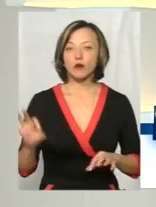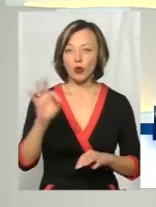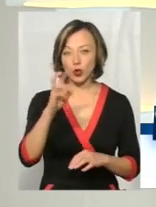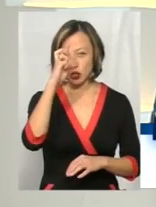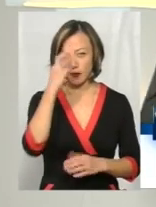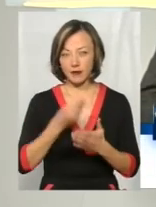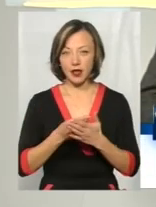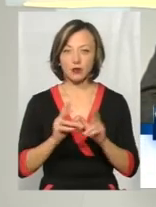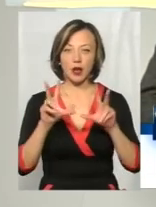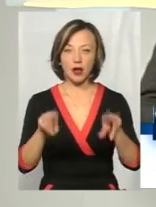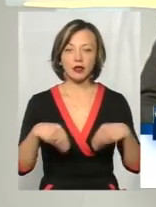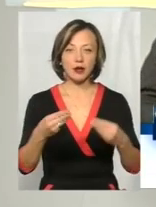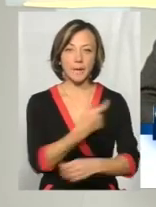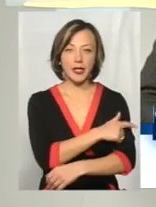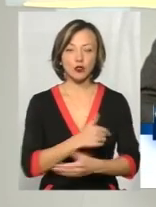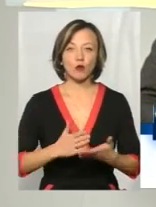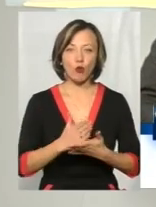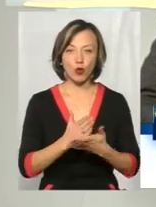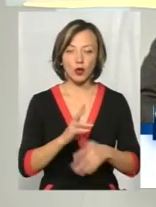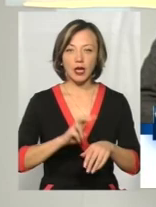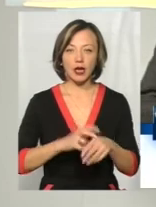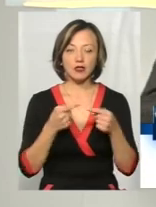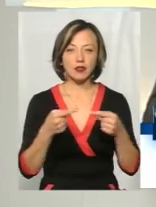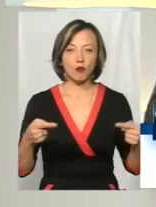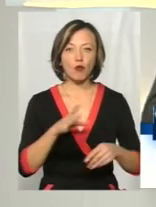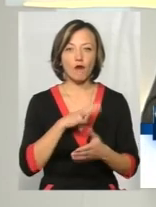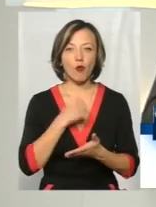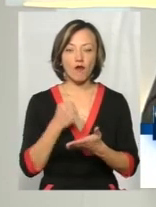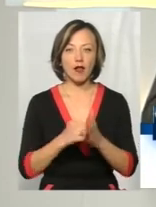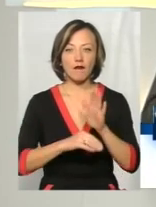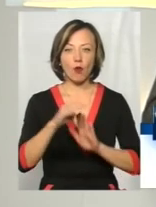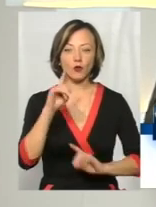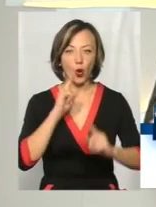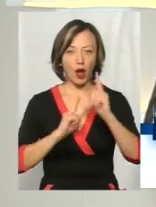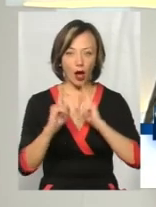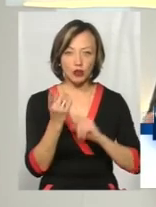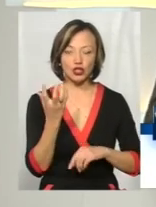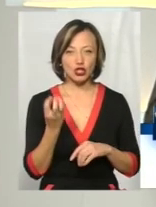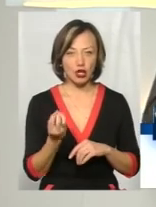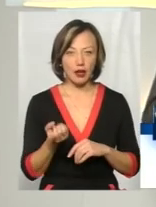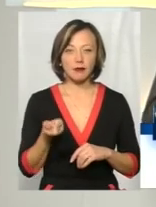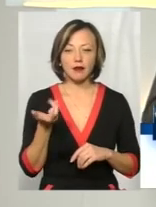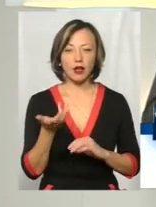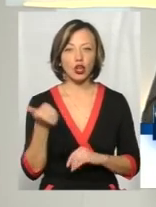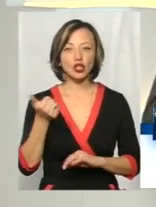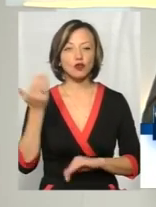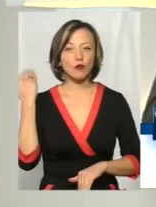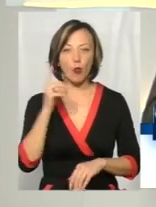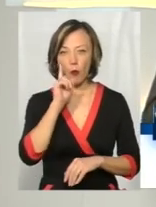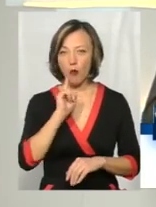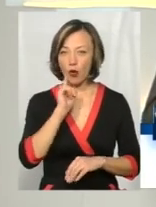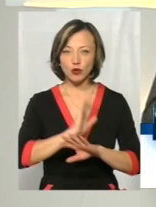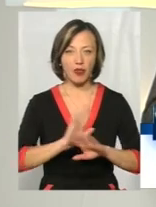державні фінансові гарантії надання медичних послуг та лікарських засобів був ухвалений Верховною Радою ще декілька тижнів тому. Поки що він